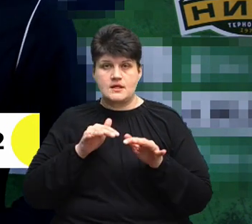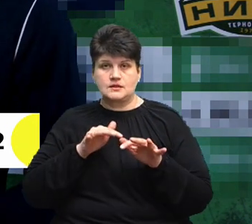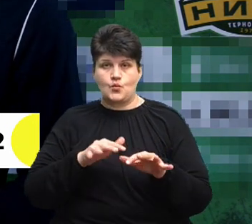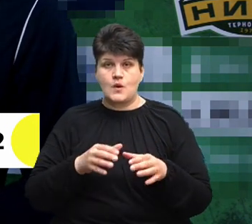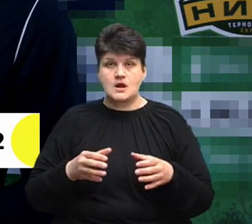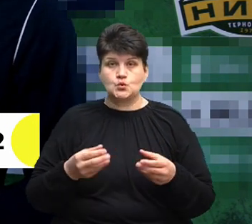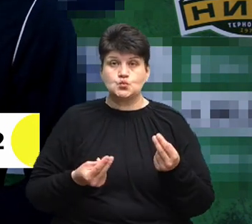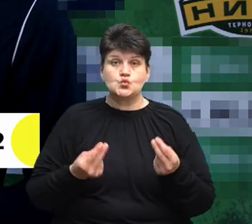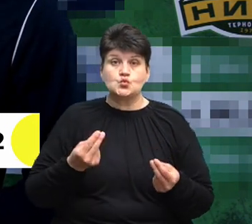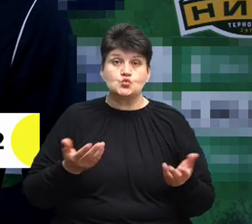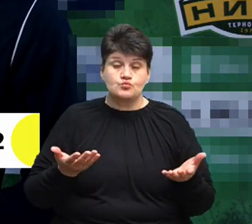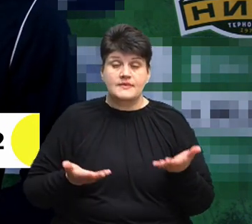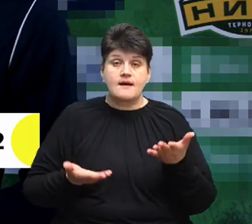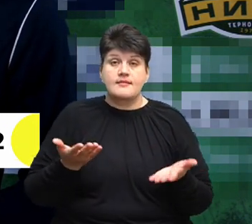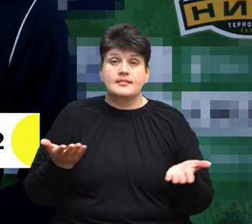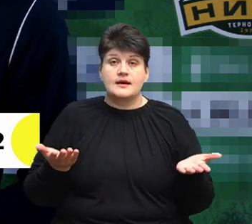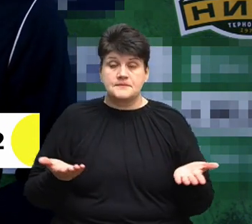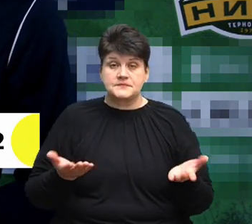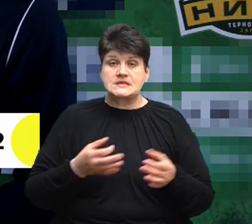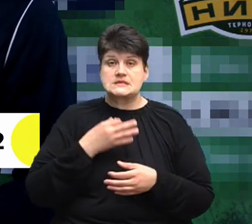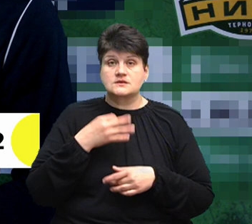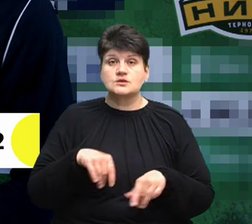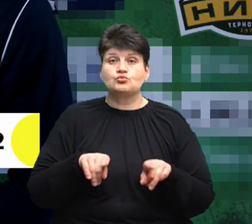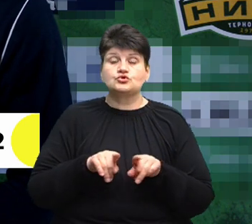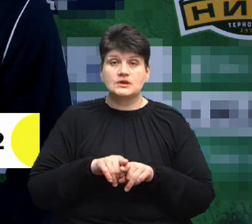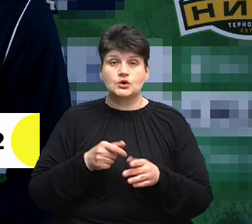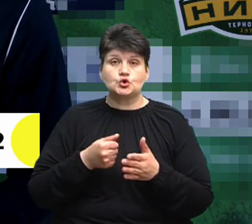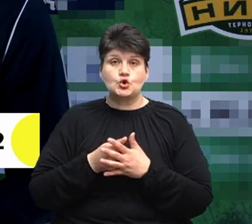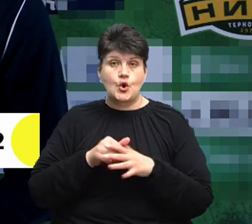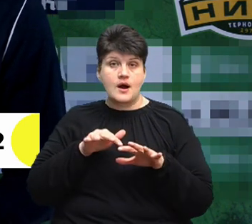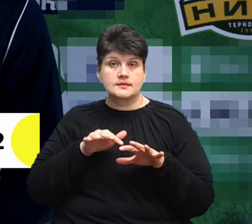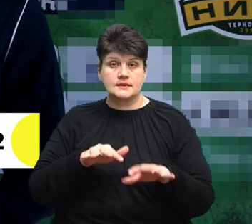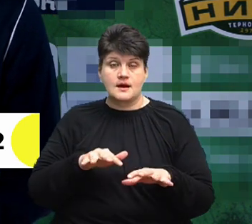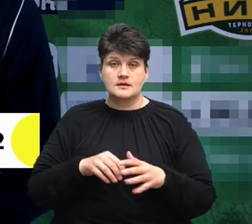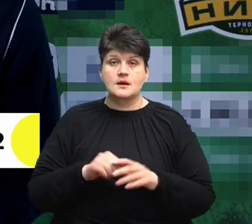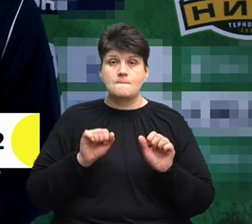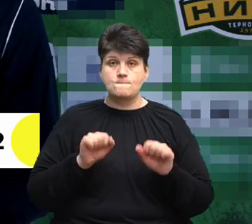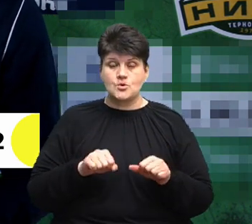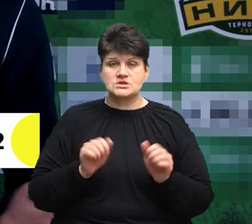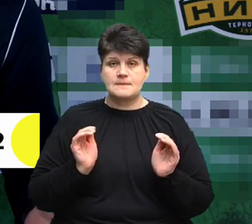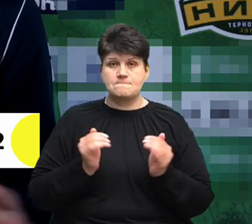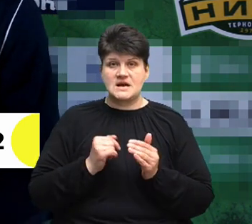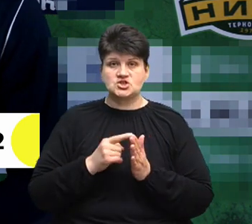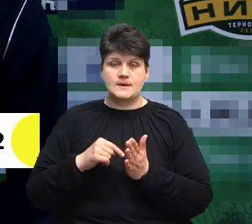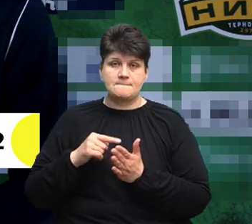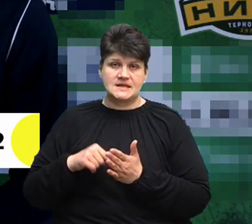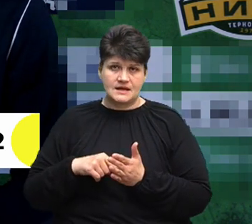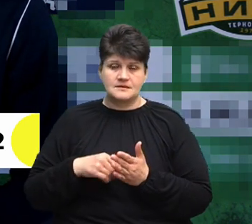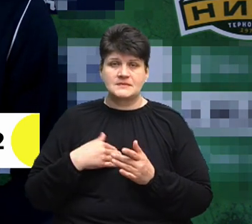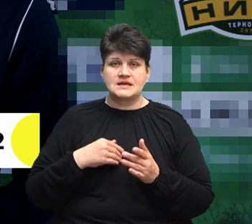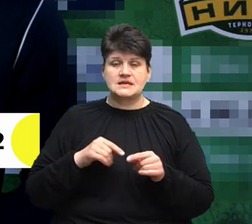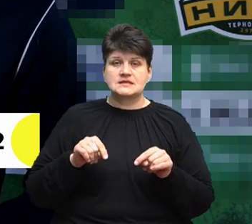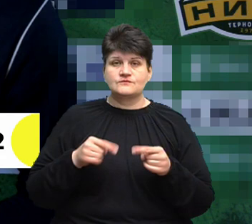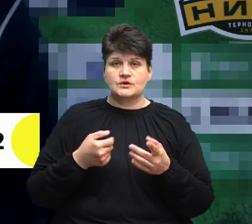Але, скажімо так, до атаки, можна найменше запитань, бо тому що ми створили достатньо